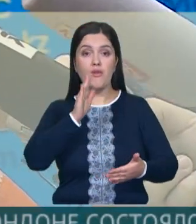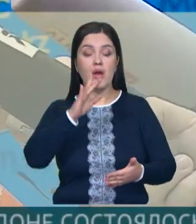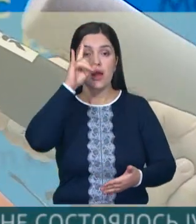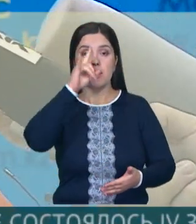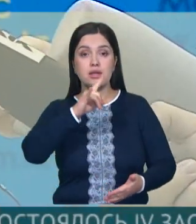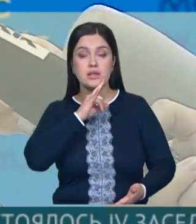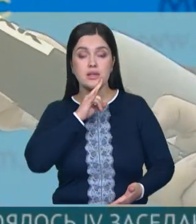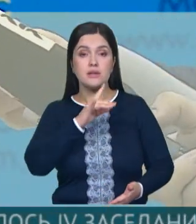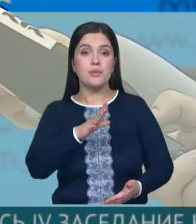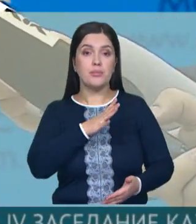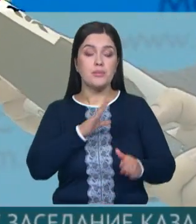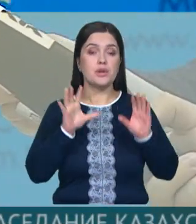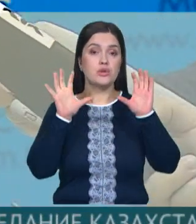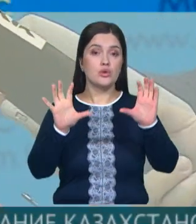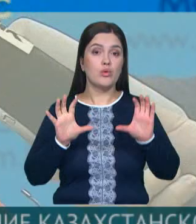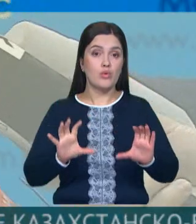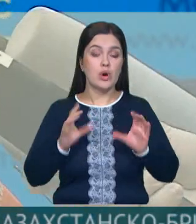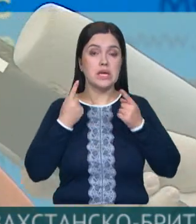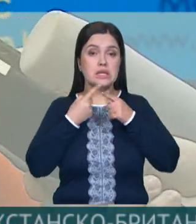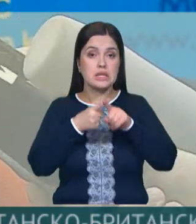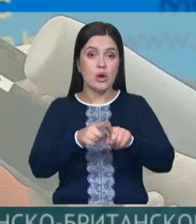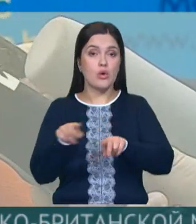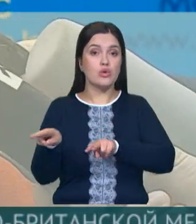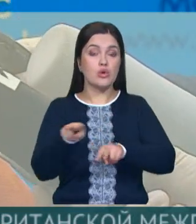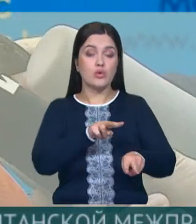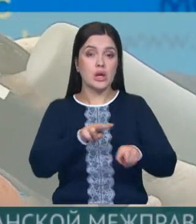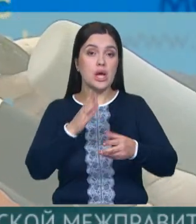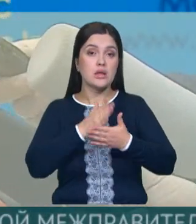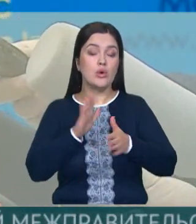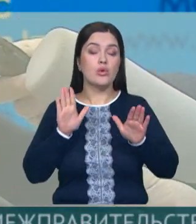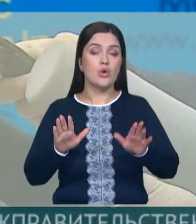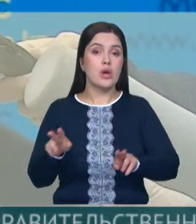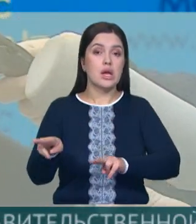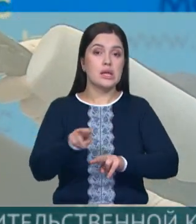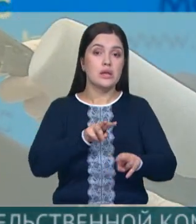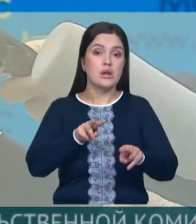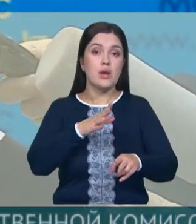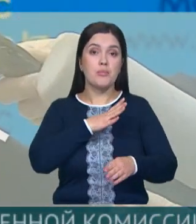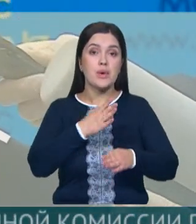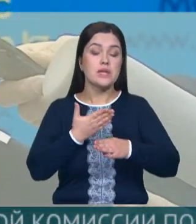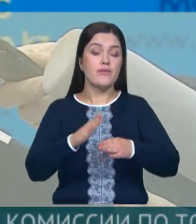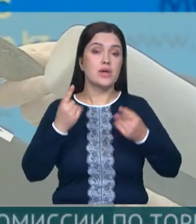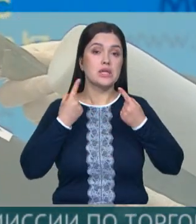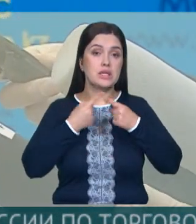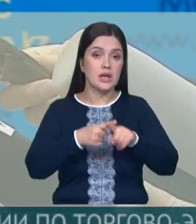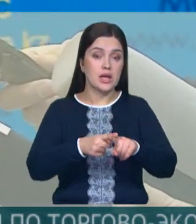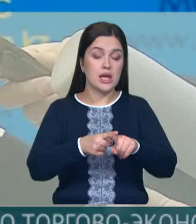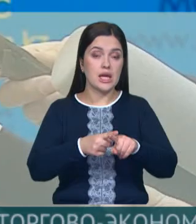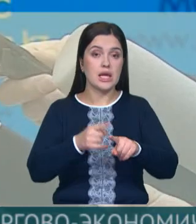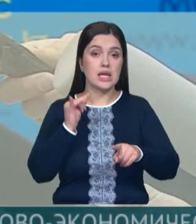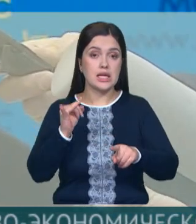Казахстане действовал закон о техническом регулировании, который регулировал сферу технического регулирования